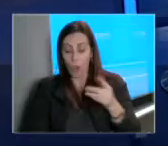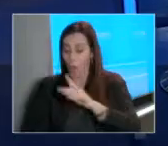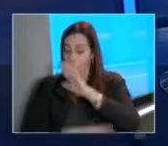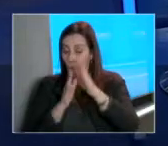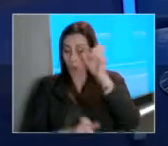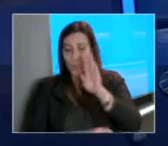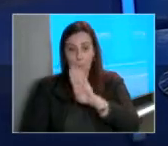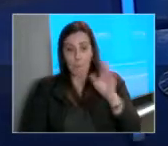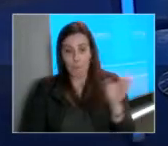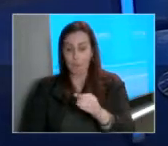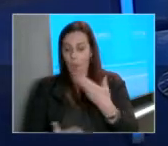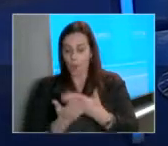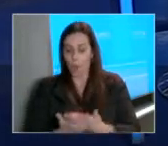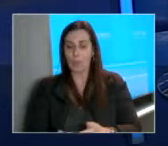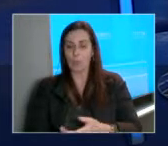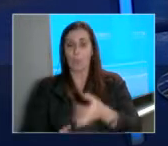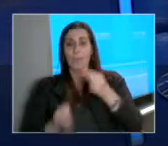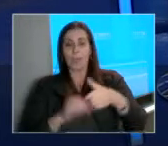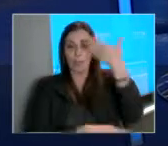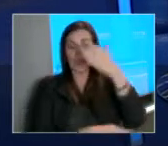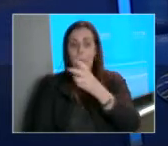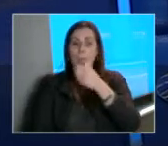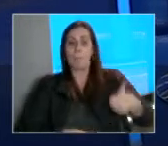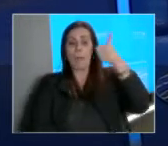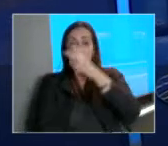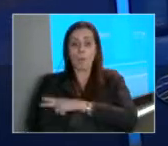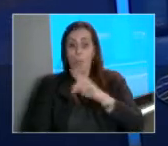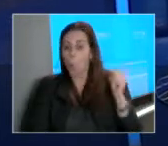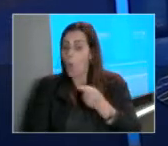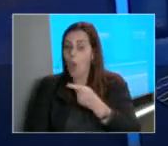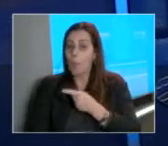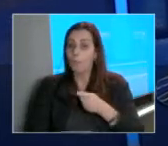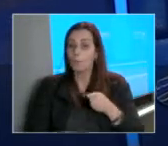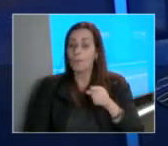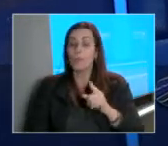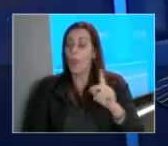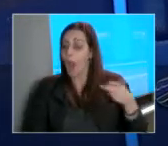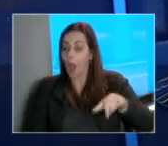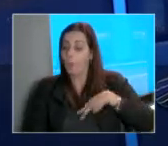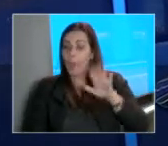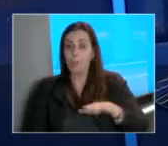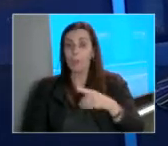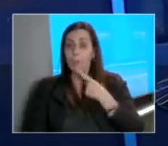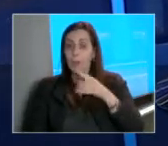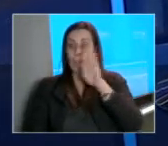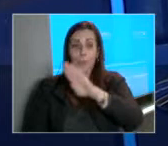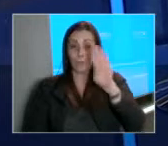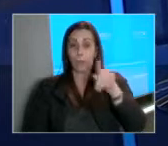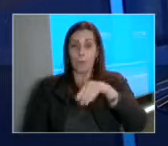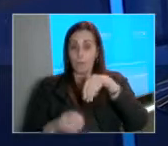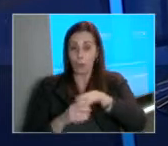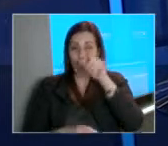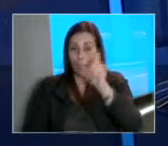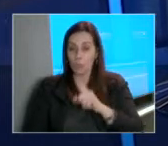האנשים שהוא מינה, מנדלבליט, שי ניצן, מפכ"ל, כולם חתומים על הדבר הזה. זאת אומרת, גם אם אני מדבר על בנימין נתניהו בתור